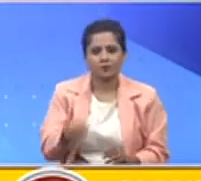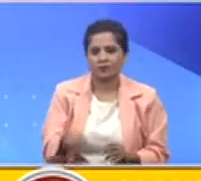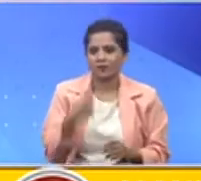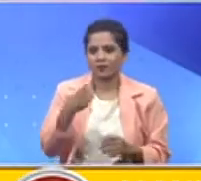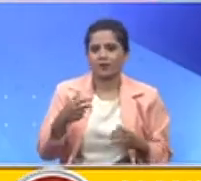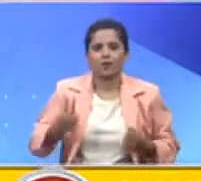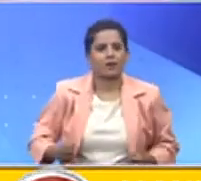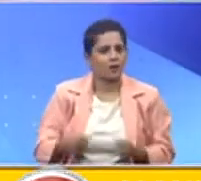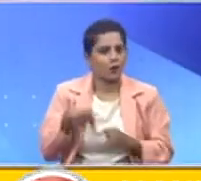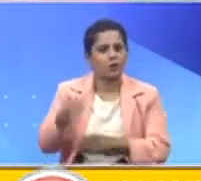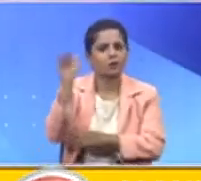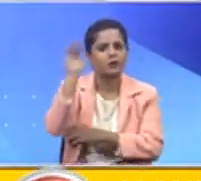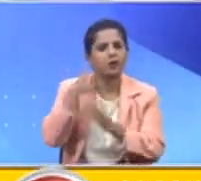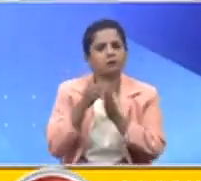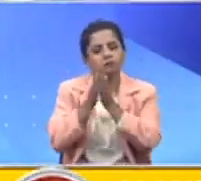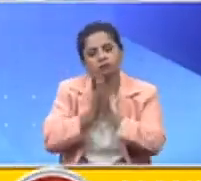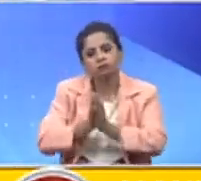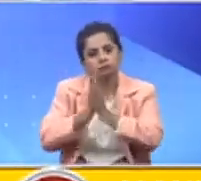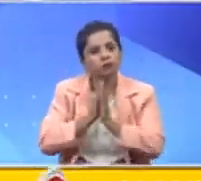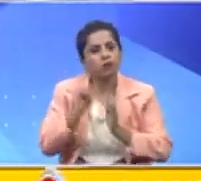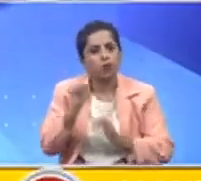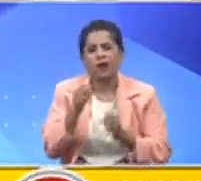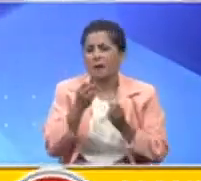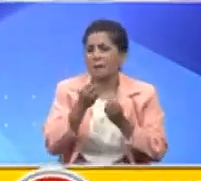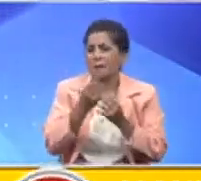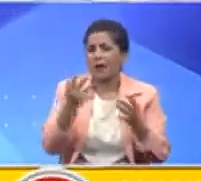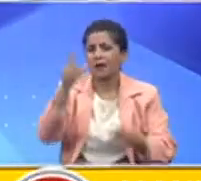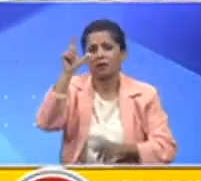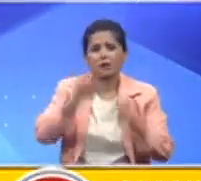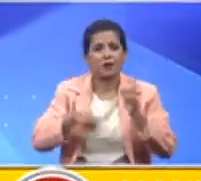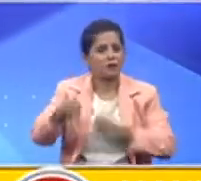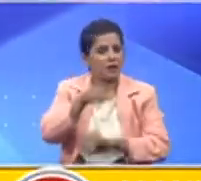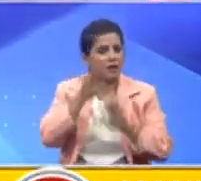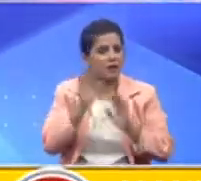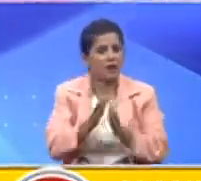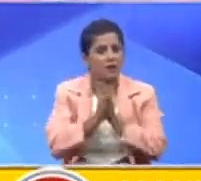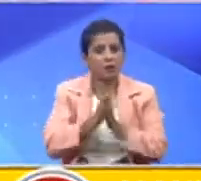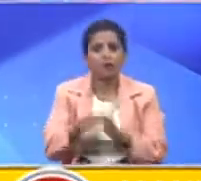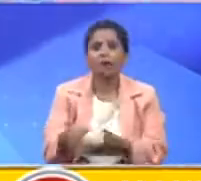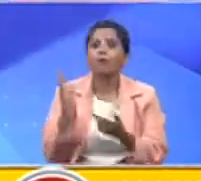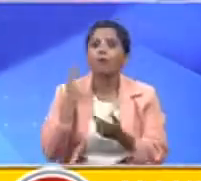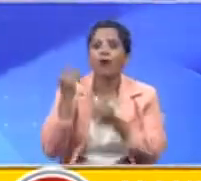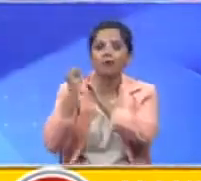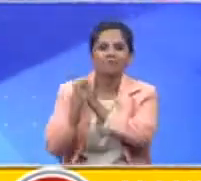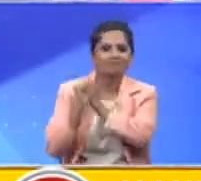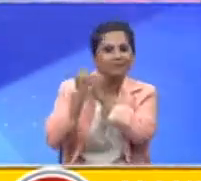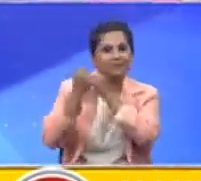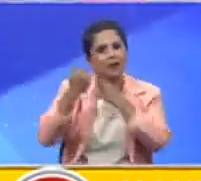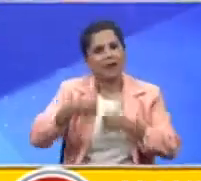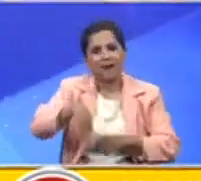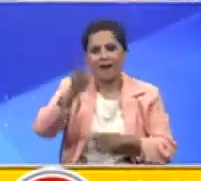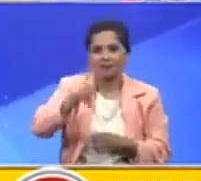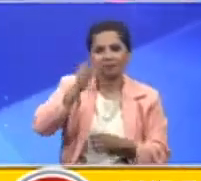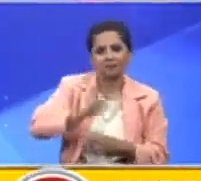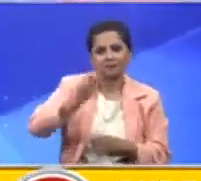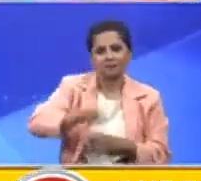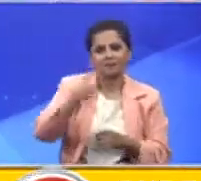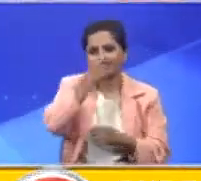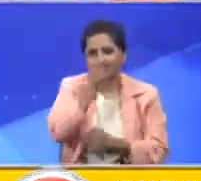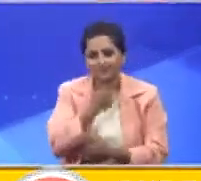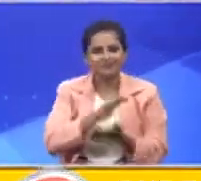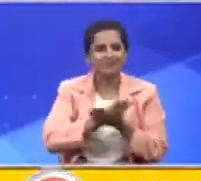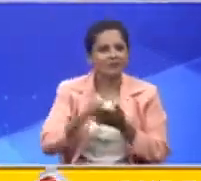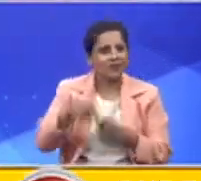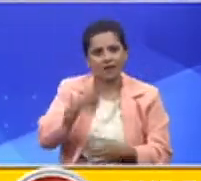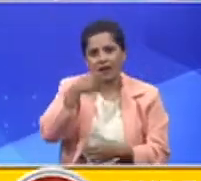में सिव आराधना के लिए कितने ही भक्त कावड यात्रा पर निकलते हैं सावन की